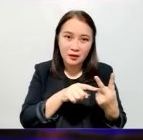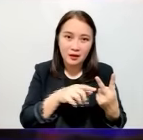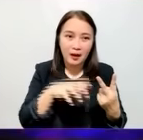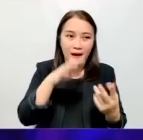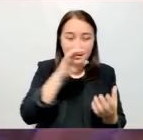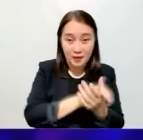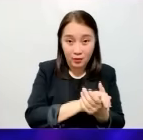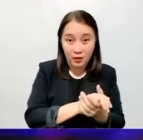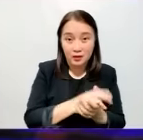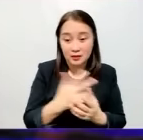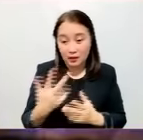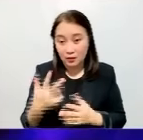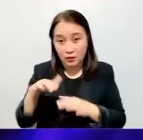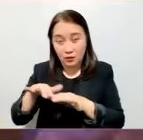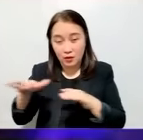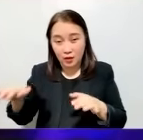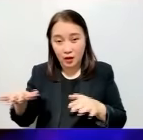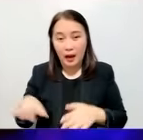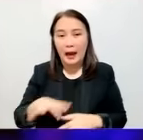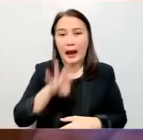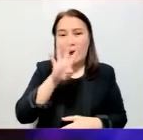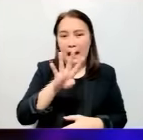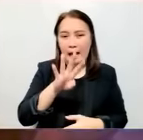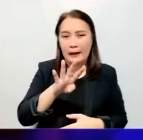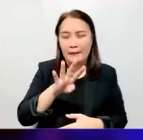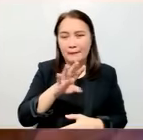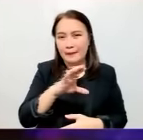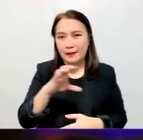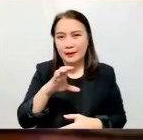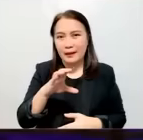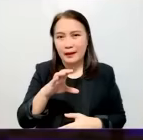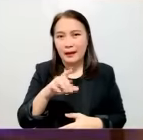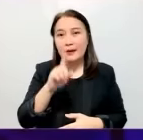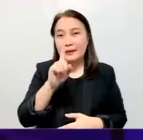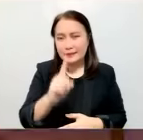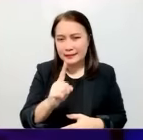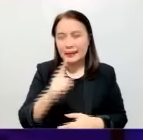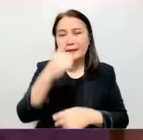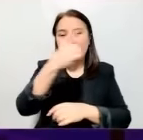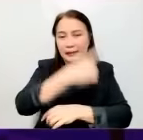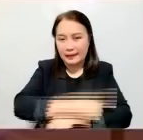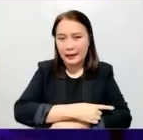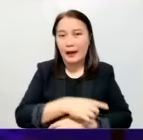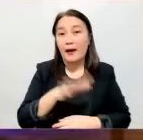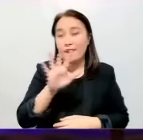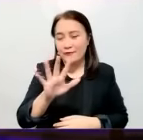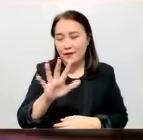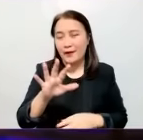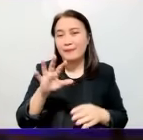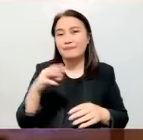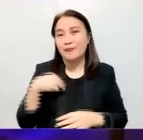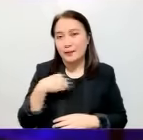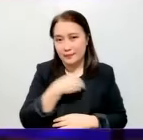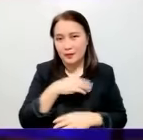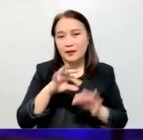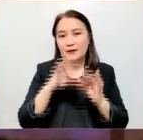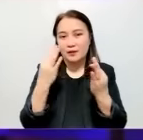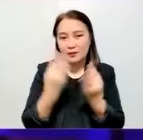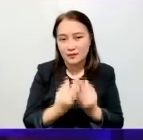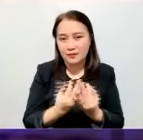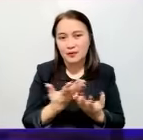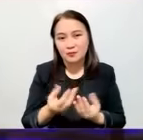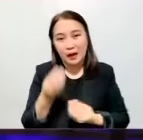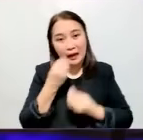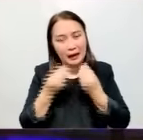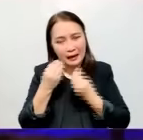sa 400 piso kada araw para pa rin sa pamilyang may 5 miyembro. Pasok na po dyan ang lahat ng food at non-food items